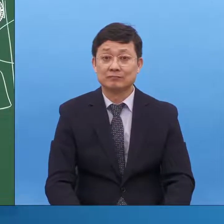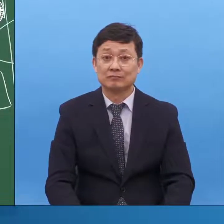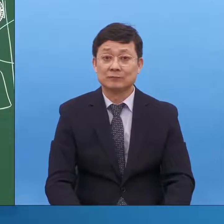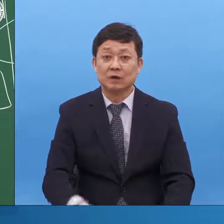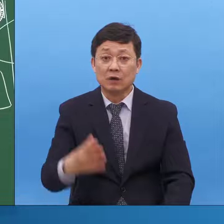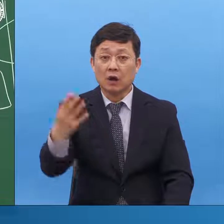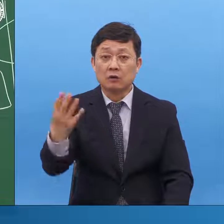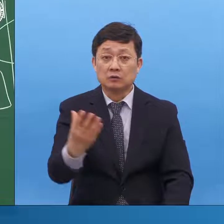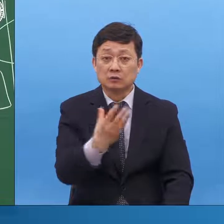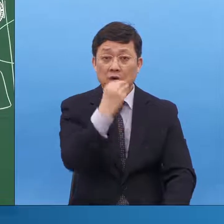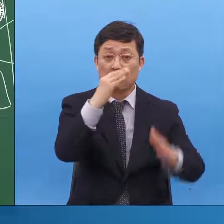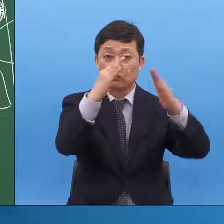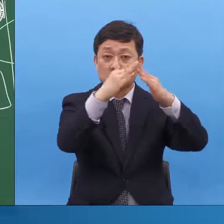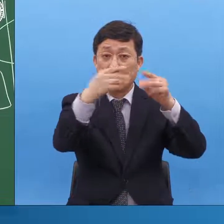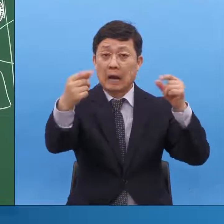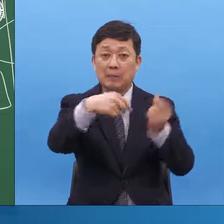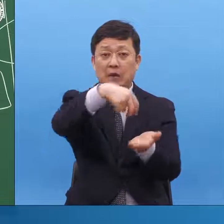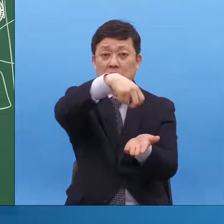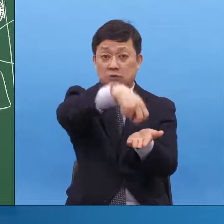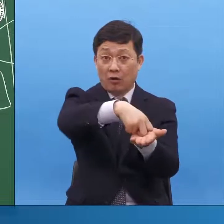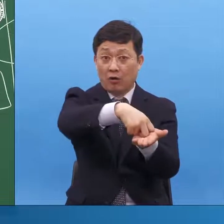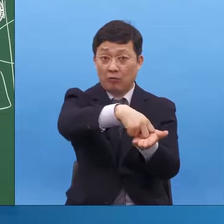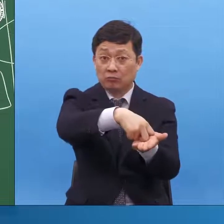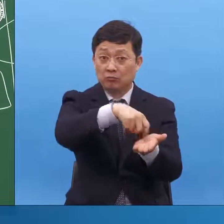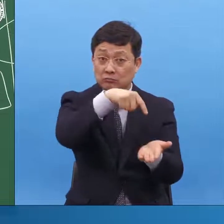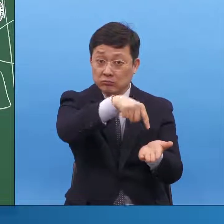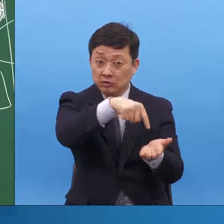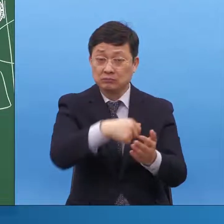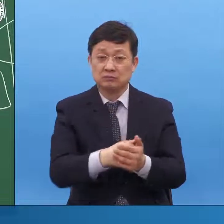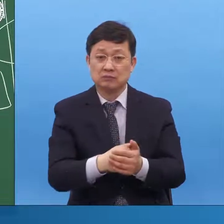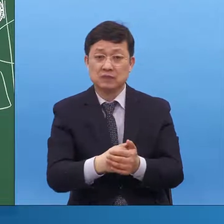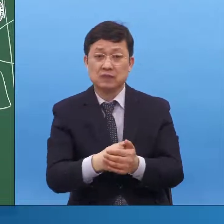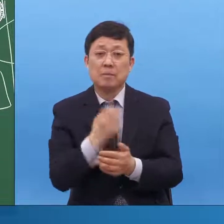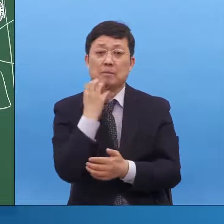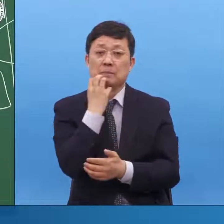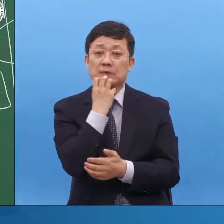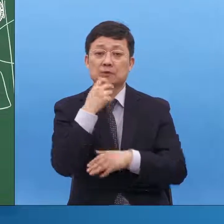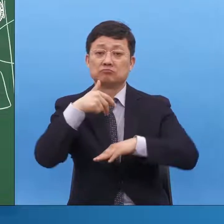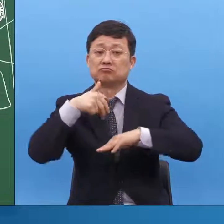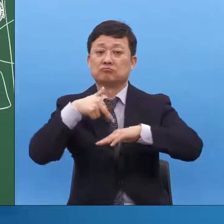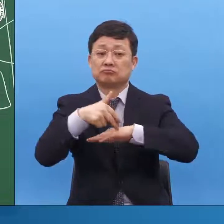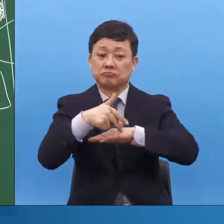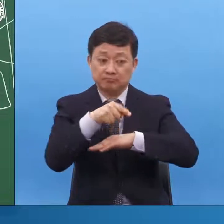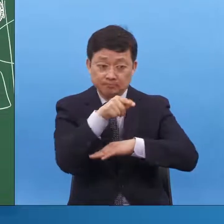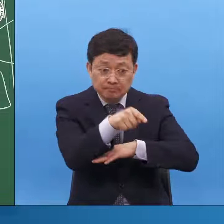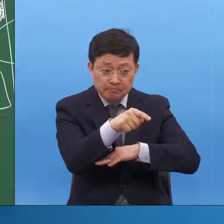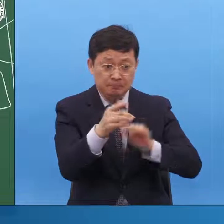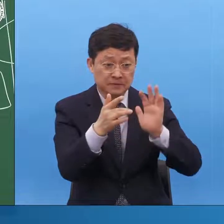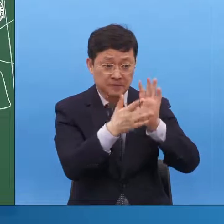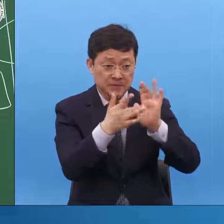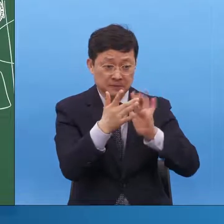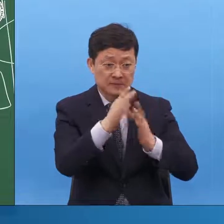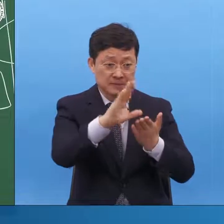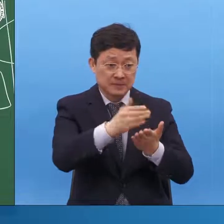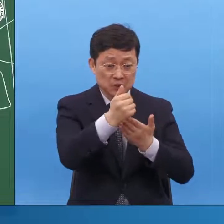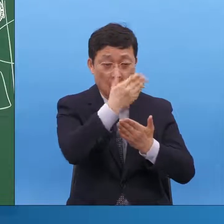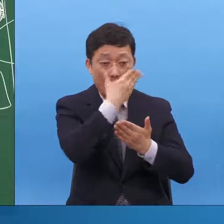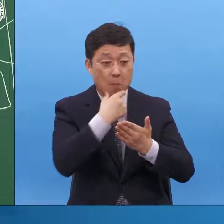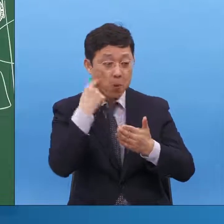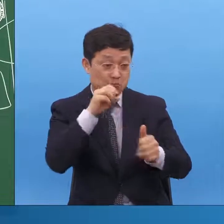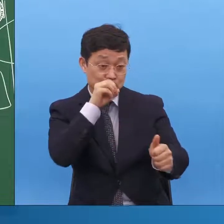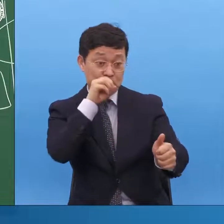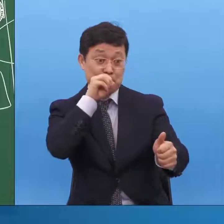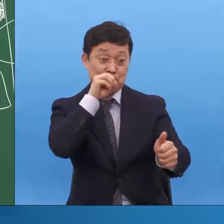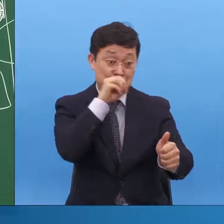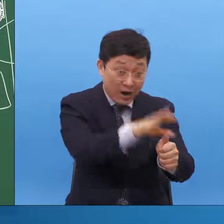손치더라도 나사렛 예수 그리스도 이름을 들었다면 그 사람은 근원적인 치유가 시작. Let us say, for example, that the crippled man in front of the temple gate,